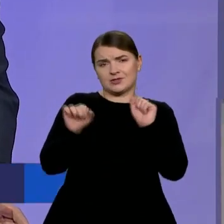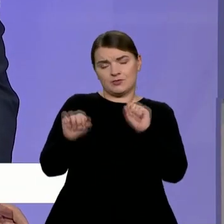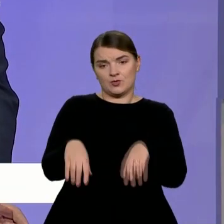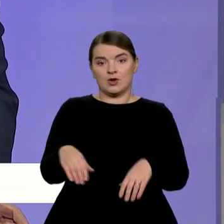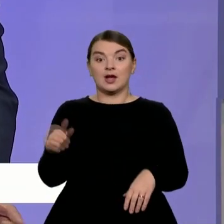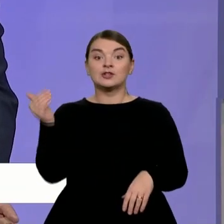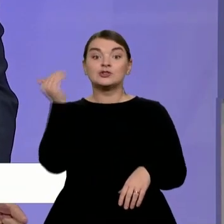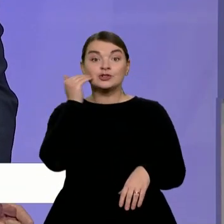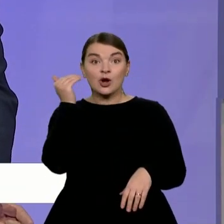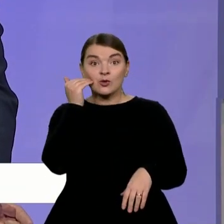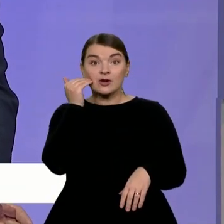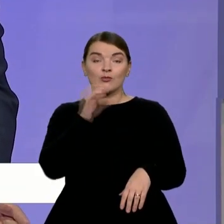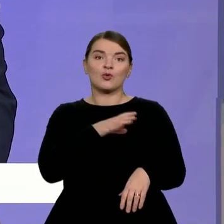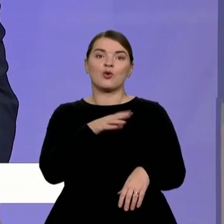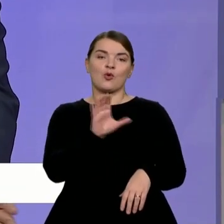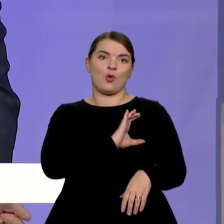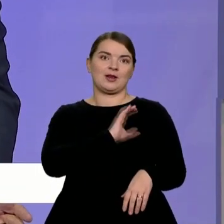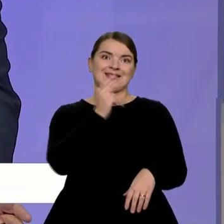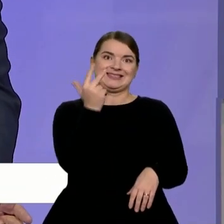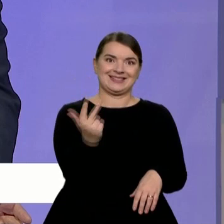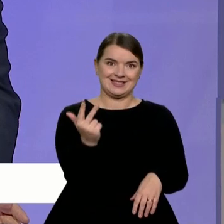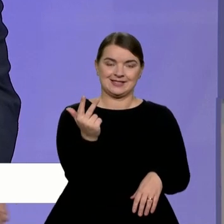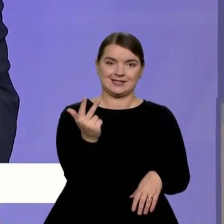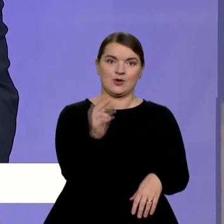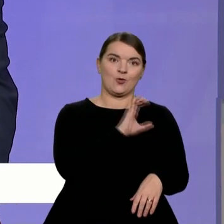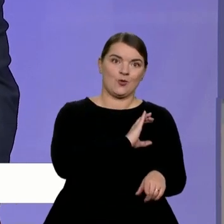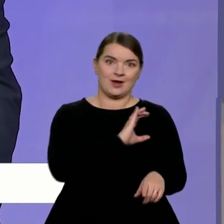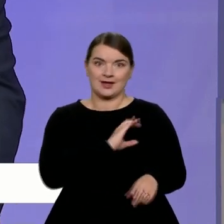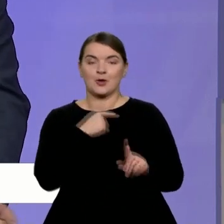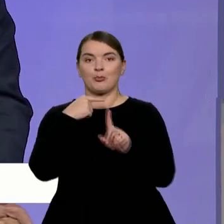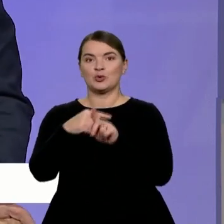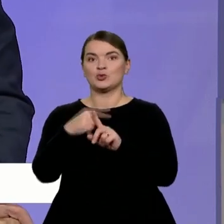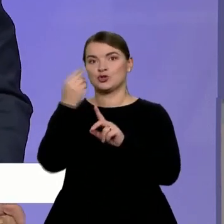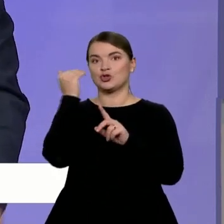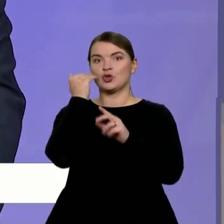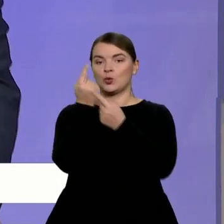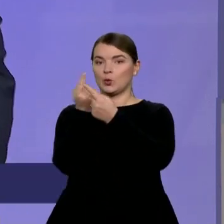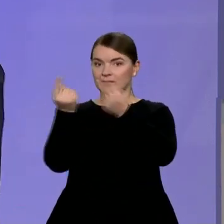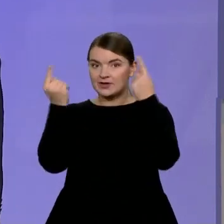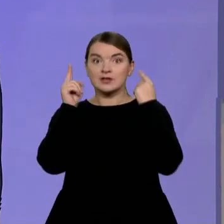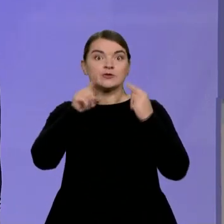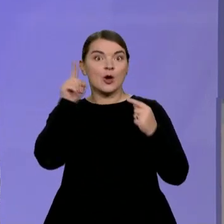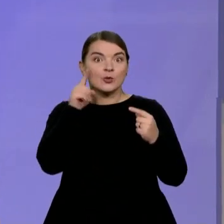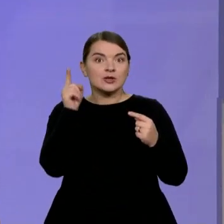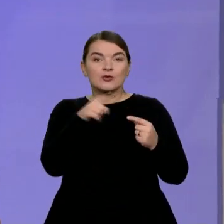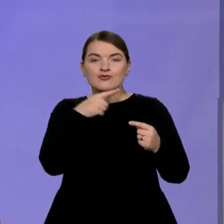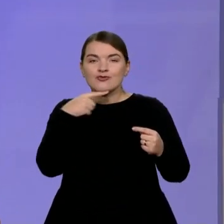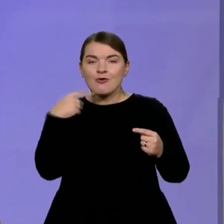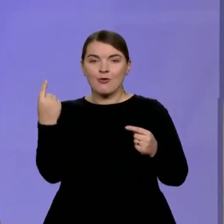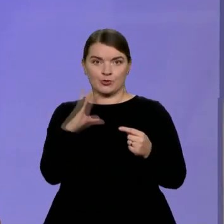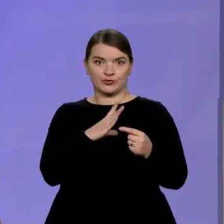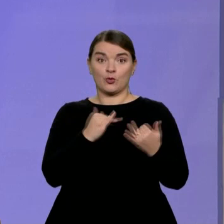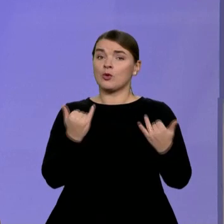buvo trys kolegijos, buvo Šiaulių universitetas ir buvo pakankamai jaunimo. Na, o dabar situacija tokia pati yra visoje